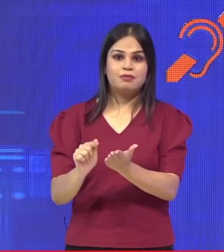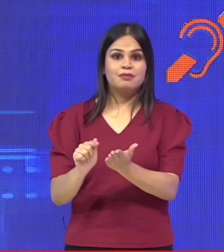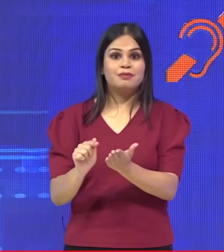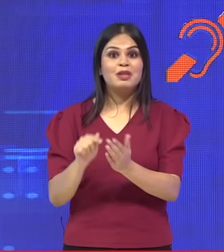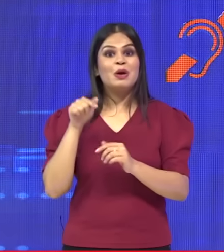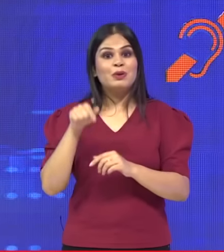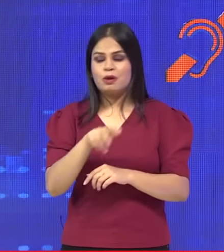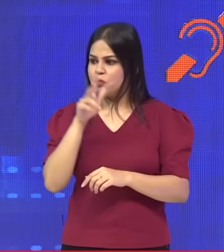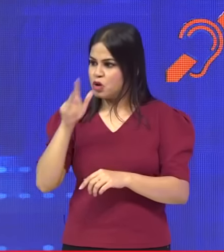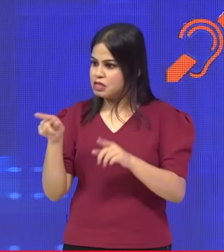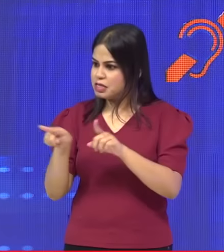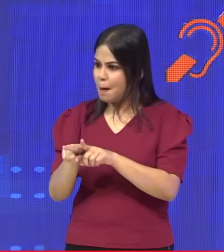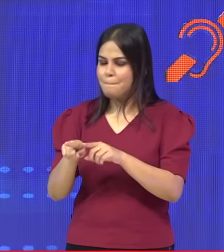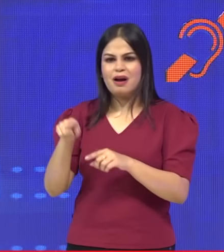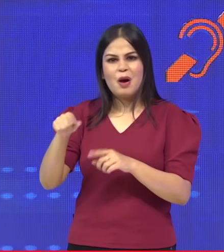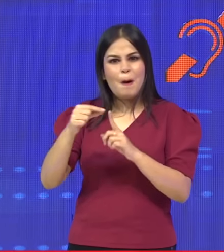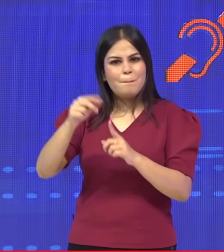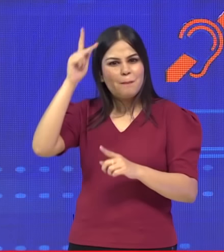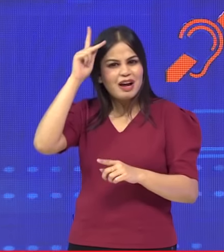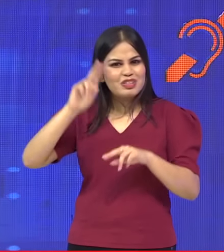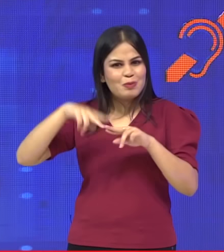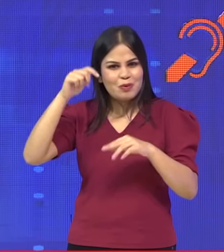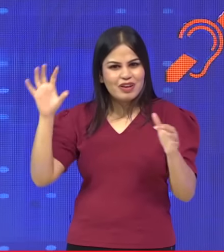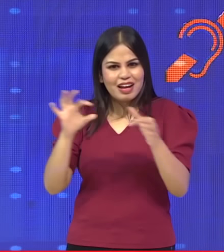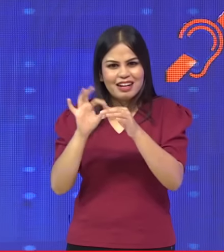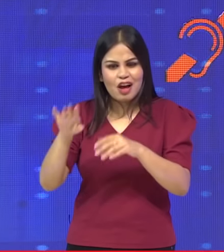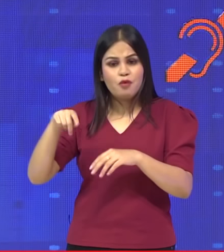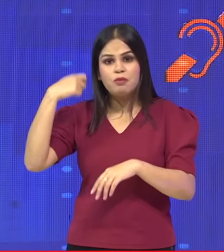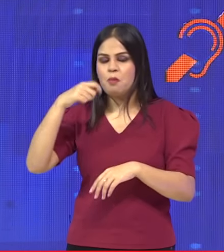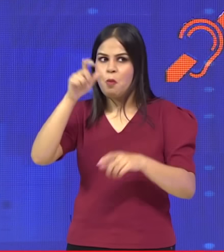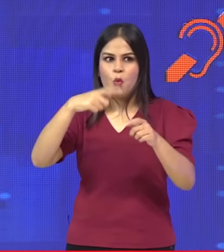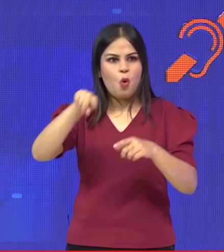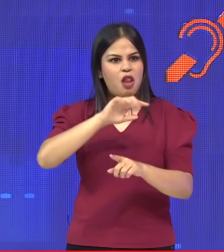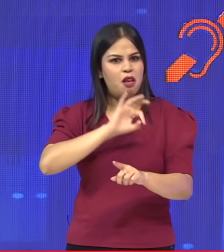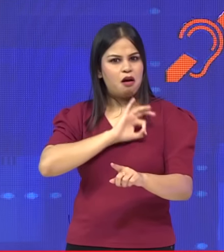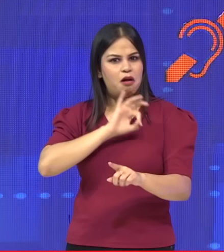को लोगों ने पसंद किया और बहुत ही ज्यादा पक्का लगता है की